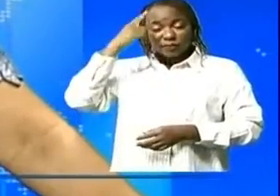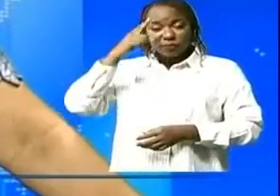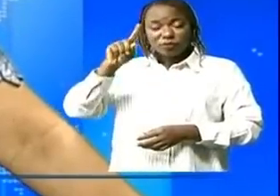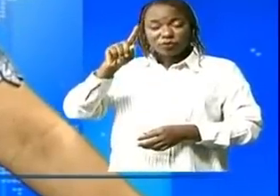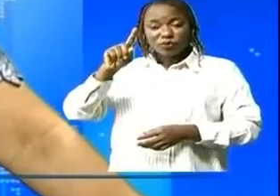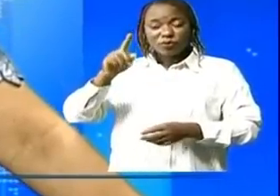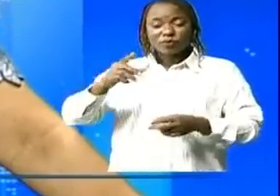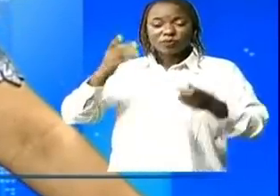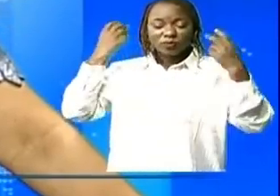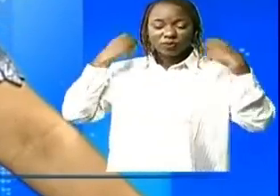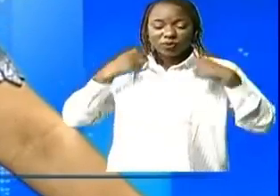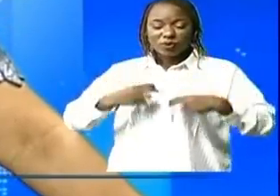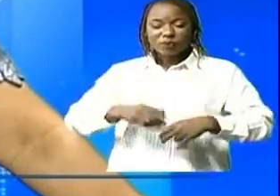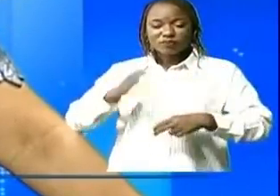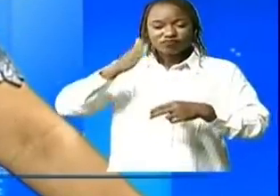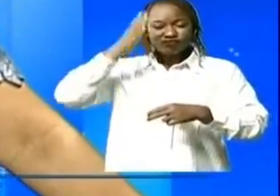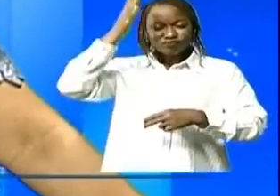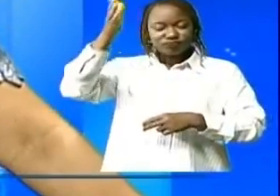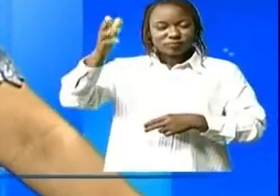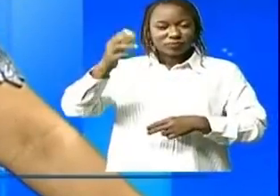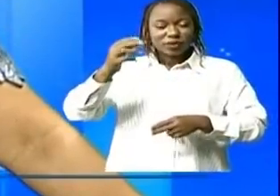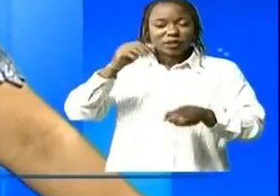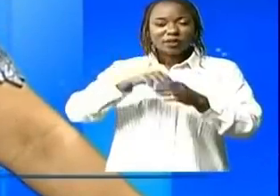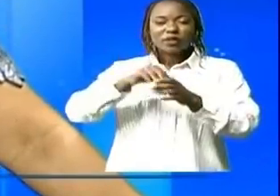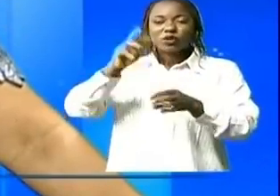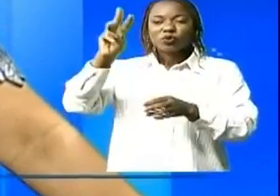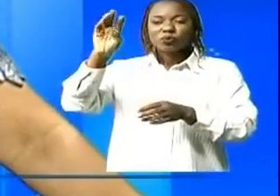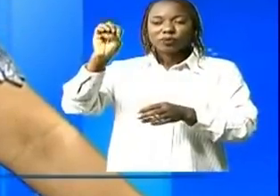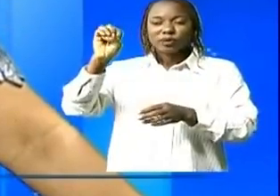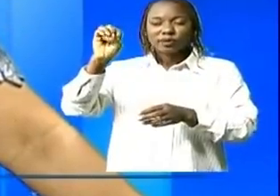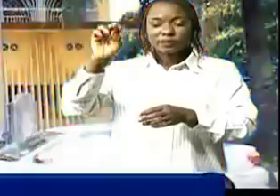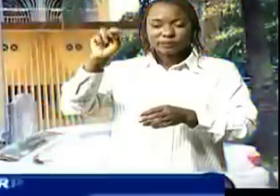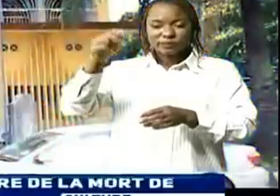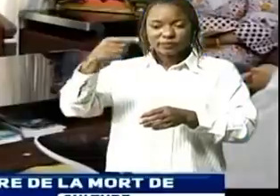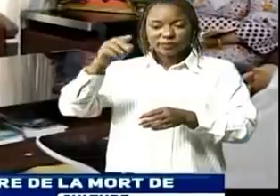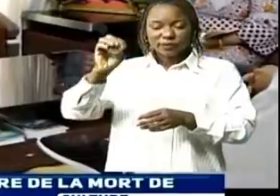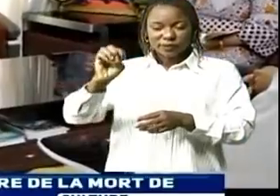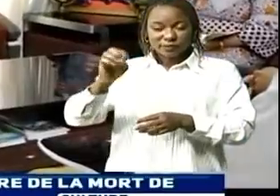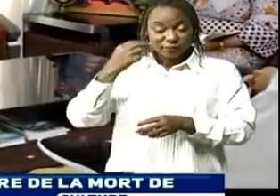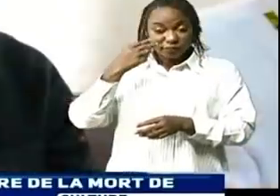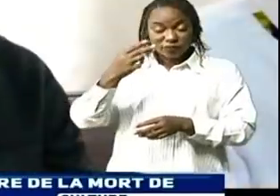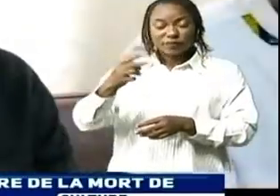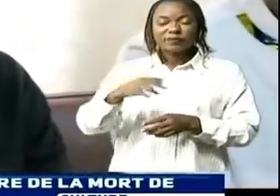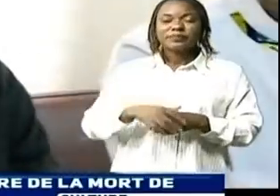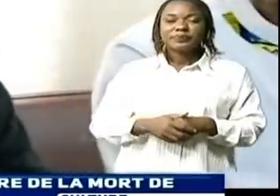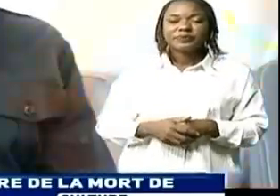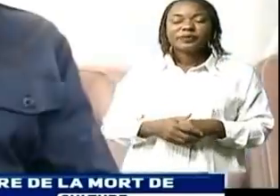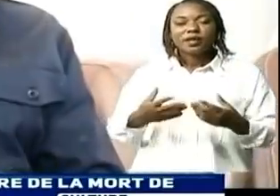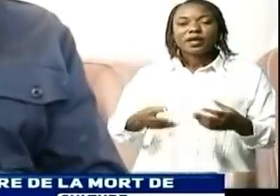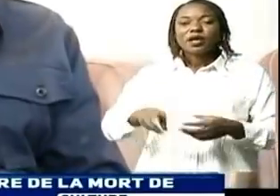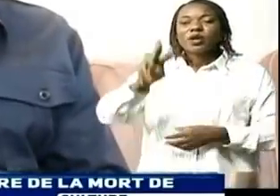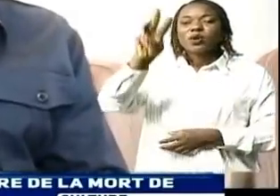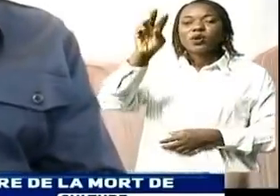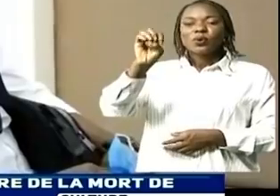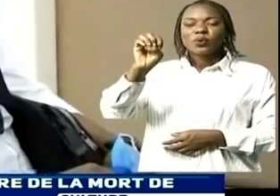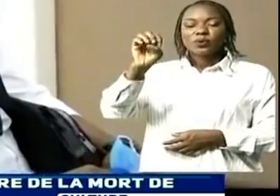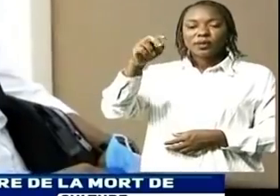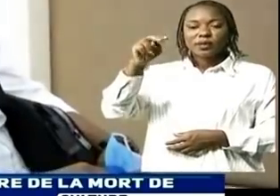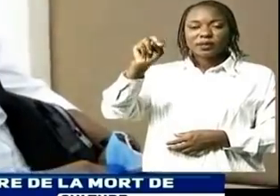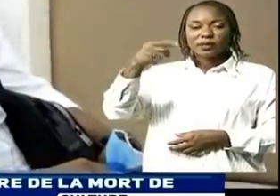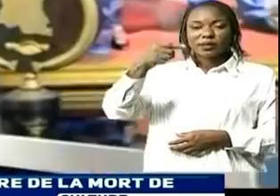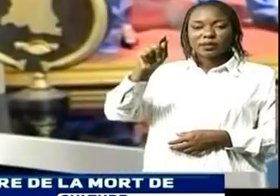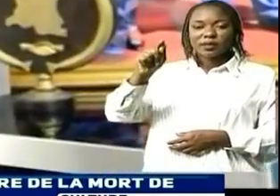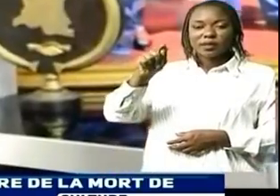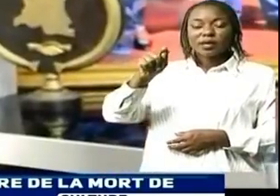ordres nationaux dans le tout prochain jour. Georges Frédéric Ndebou. Les artistes musiciens Weronson, Jibin Piana, Mohombi,